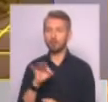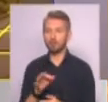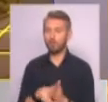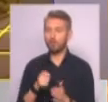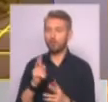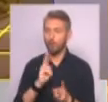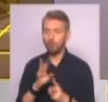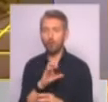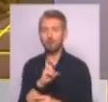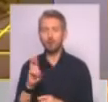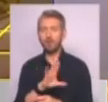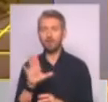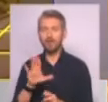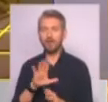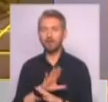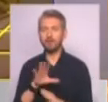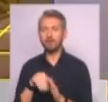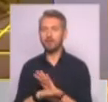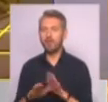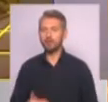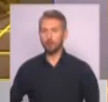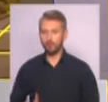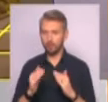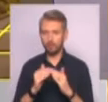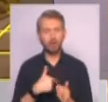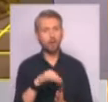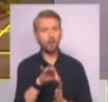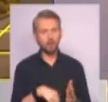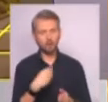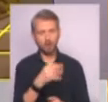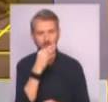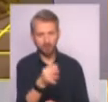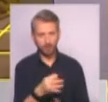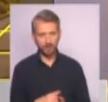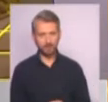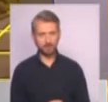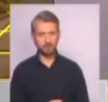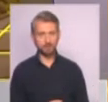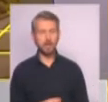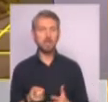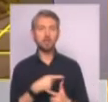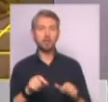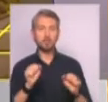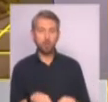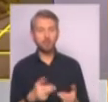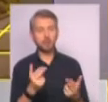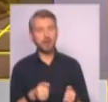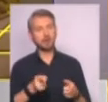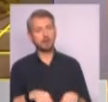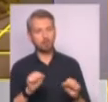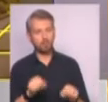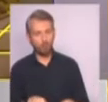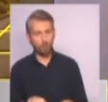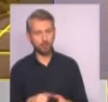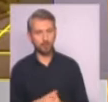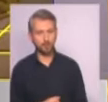позову ОСББ в нежитловому будівлі. Я одразу дам відповідь. Угу. Чи може? Так, дійсно може.